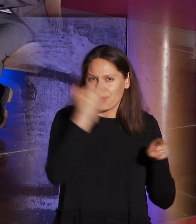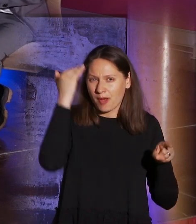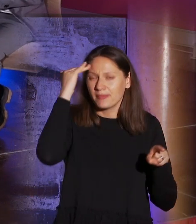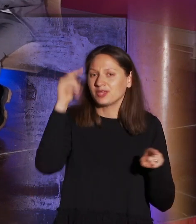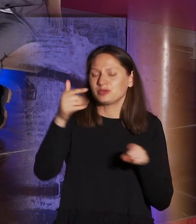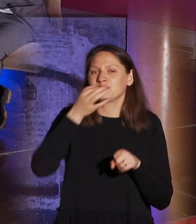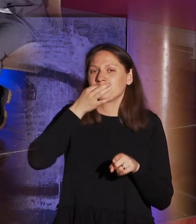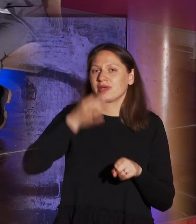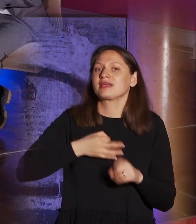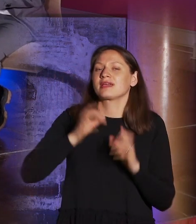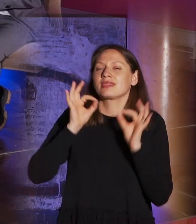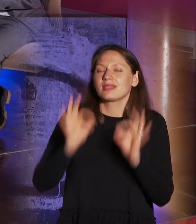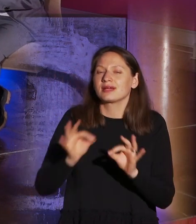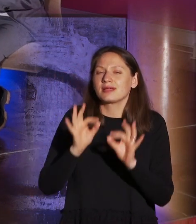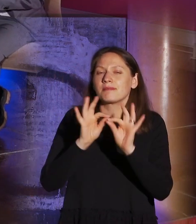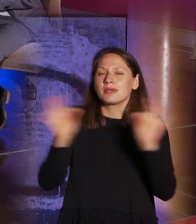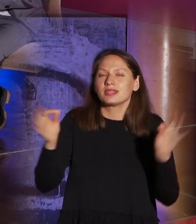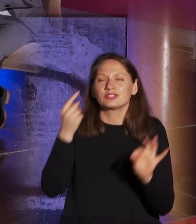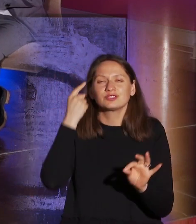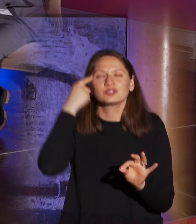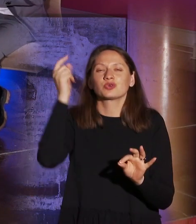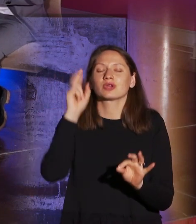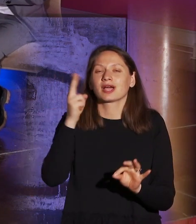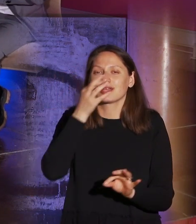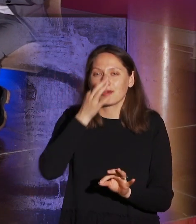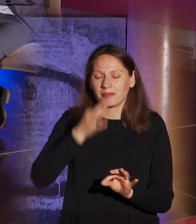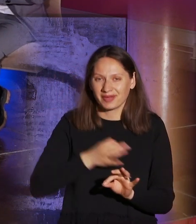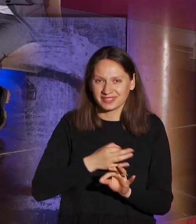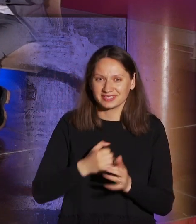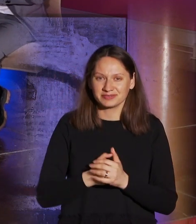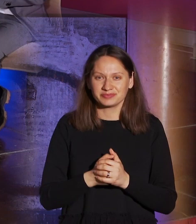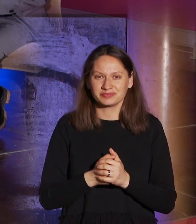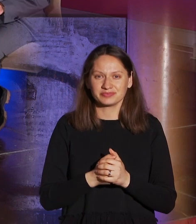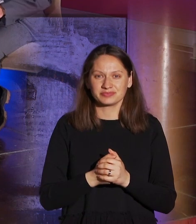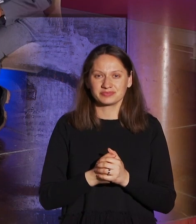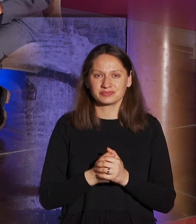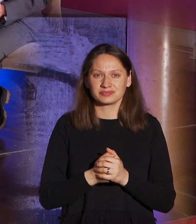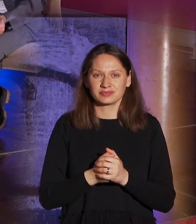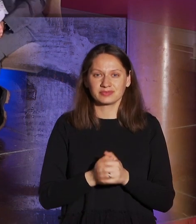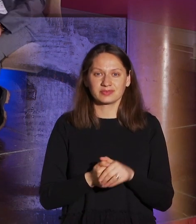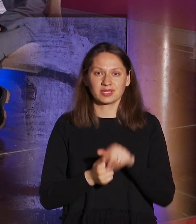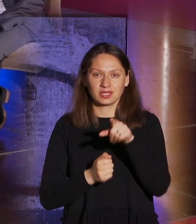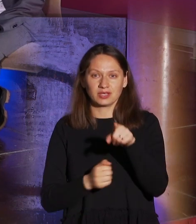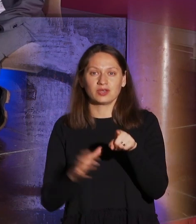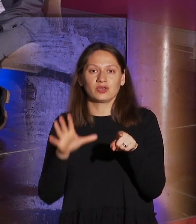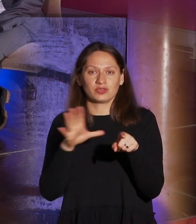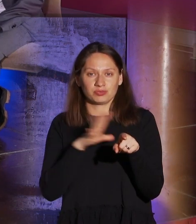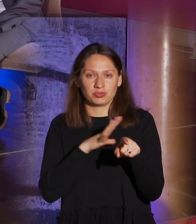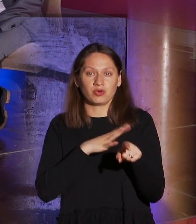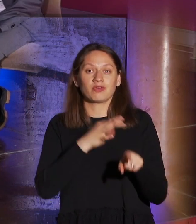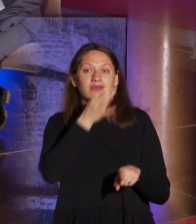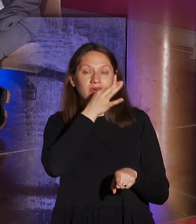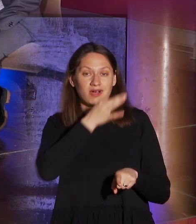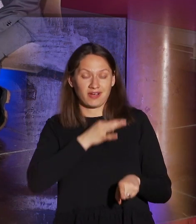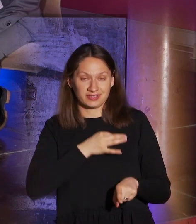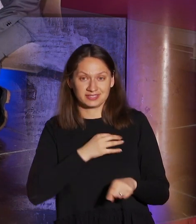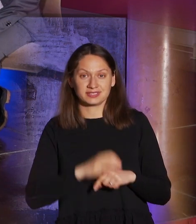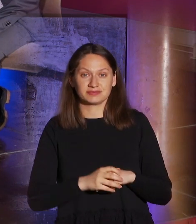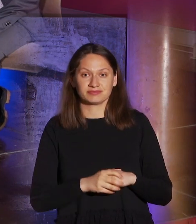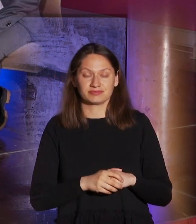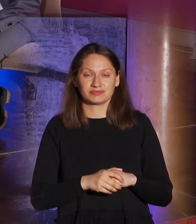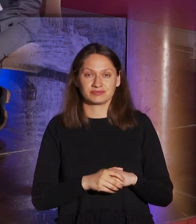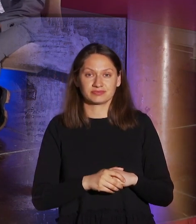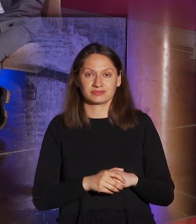mane pataisysite, jeigu aš dabar suklysiu. Tai iš tikrųjų jūs esate minėjusi, kad jūsų teatre